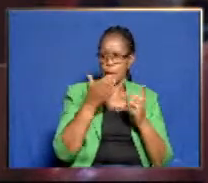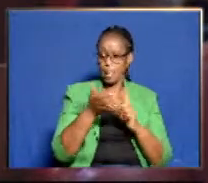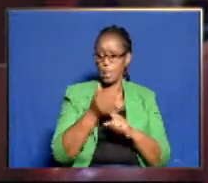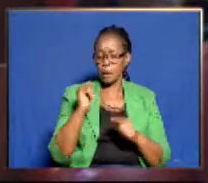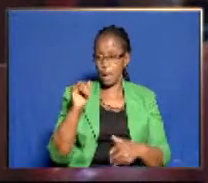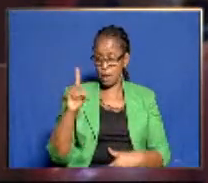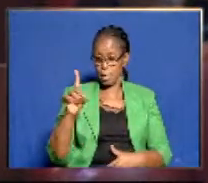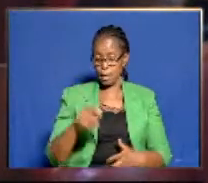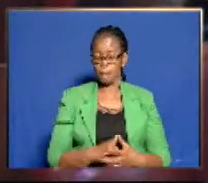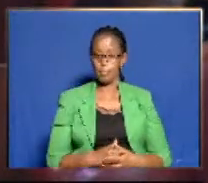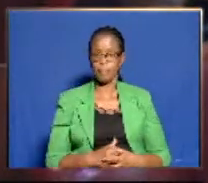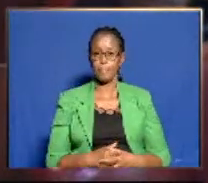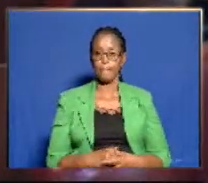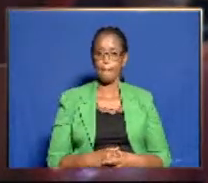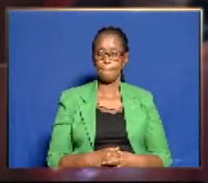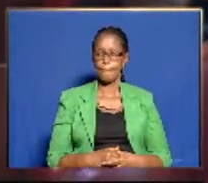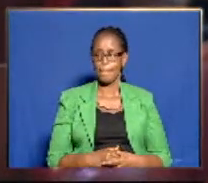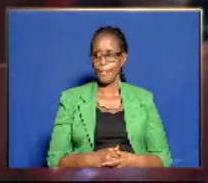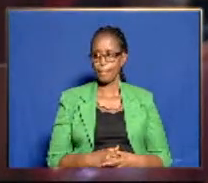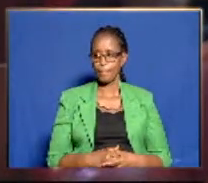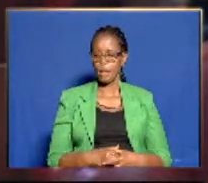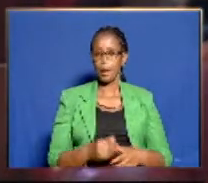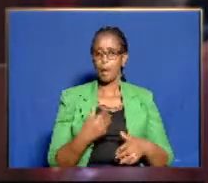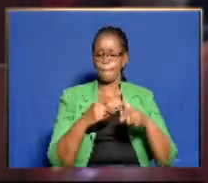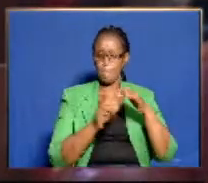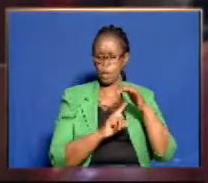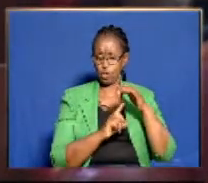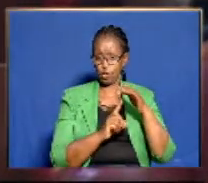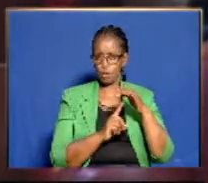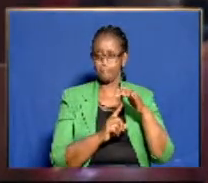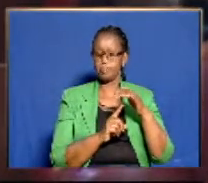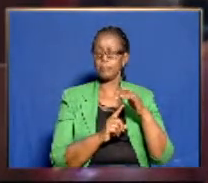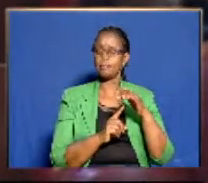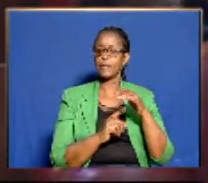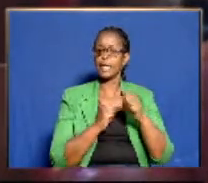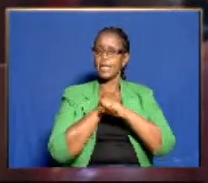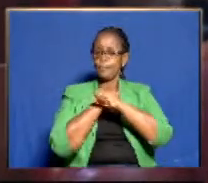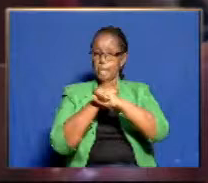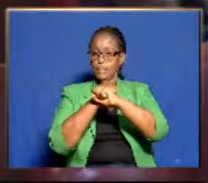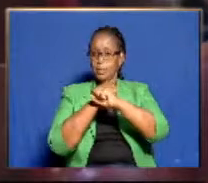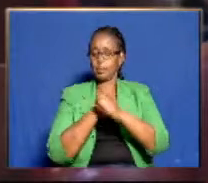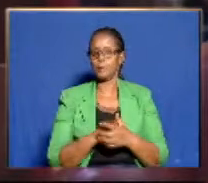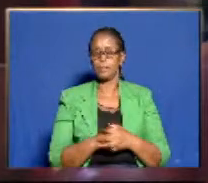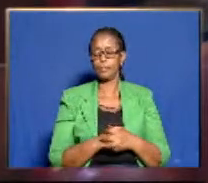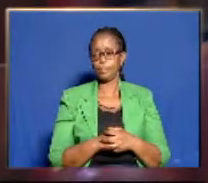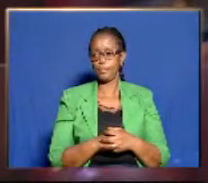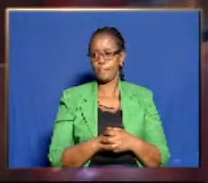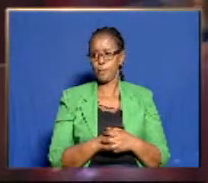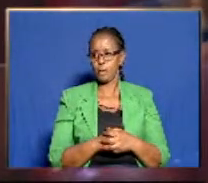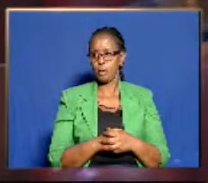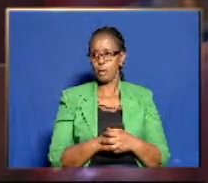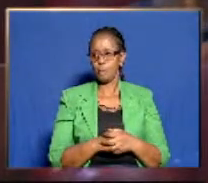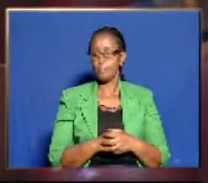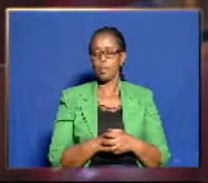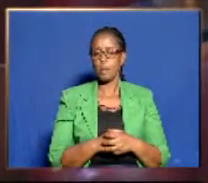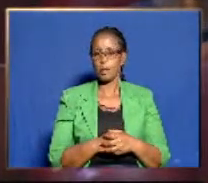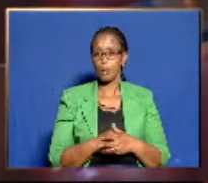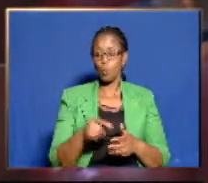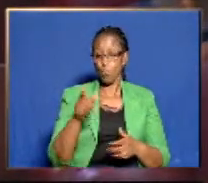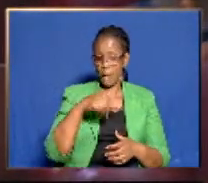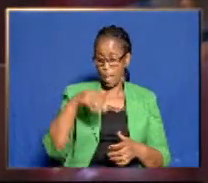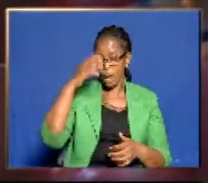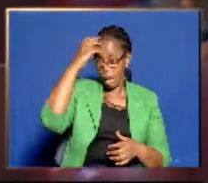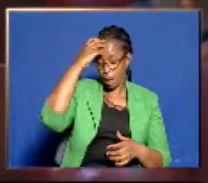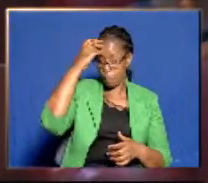Pia nizungumze katika upande wa ministry, Wizara ya Defense. Kusema la kweli, kule sisi Lamu ndo tunaona hii kazi